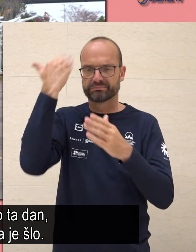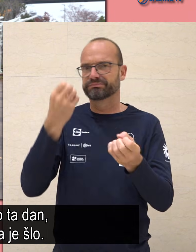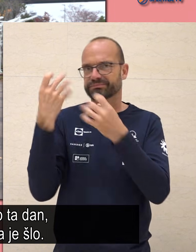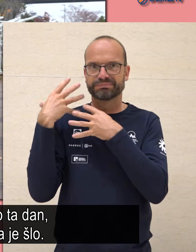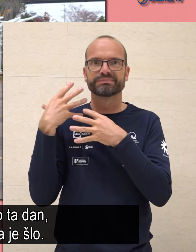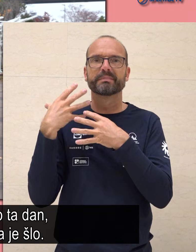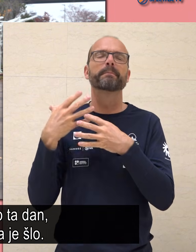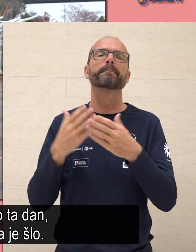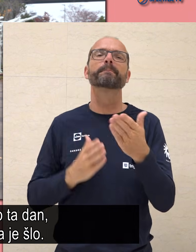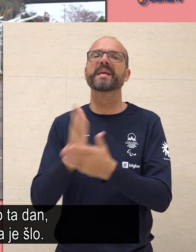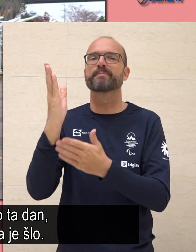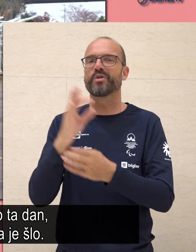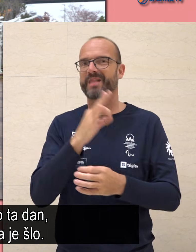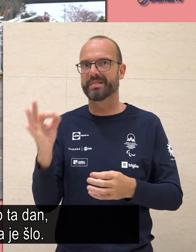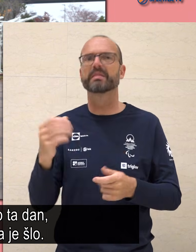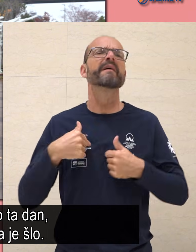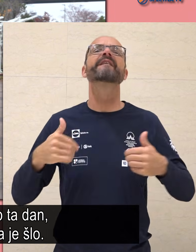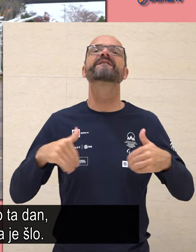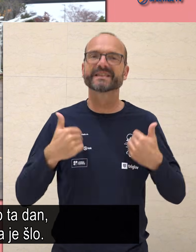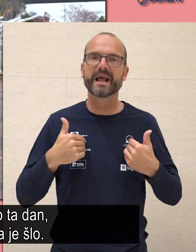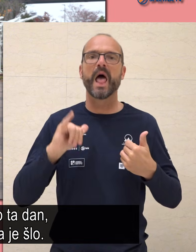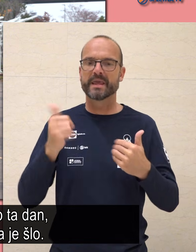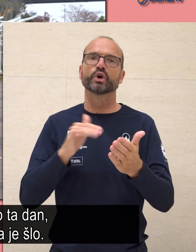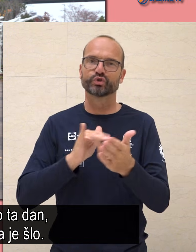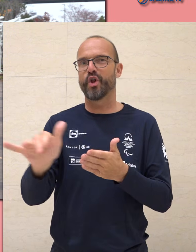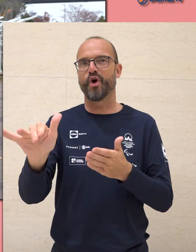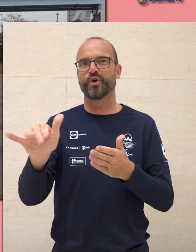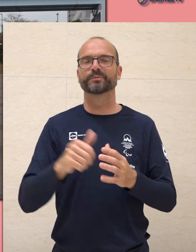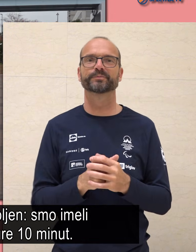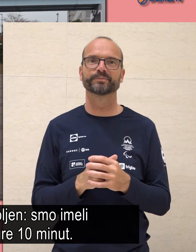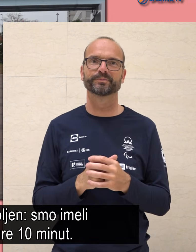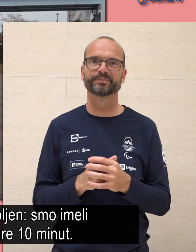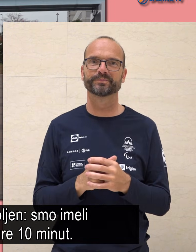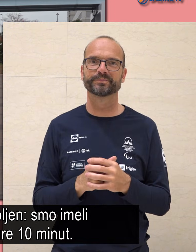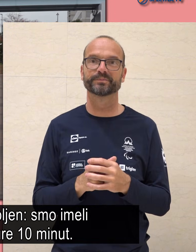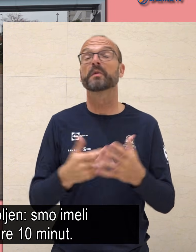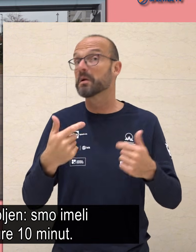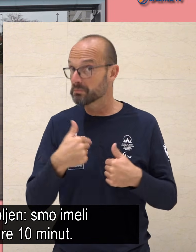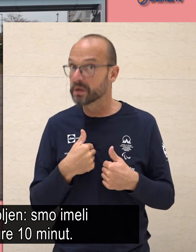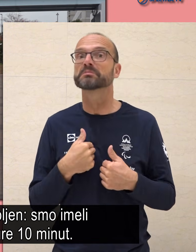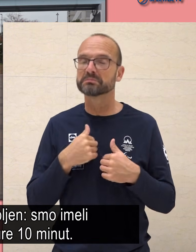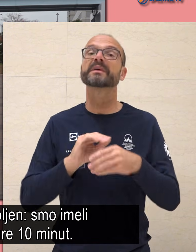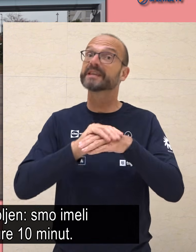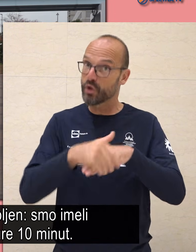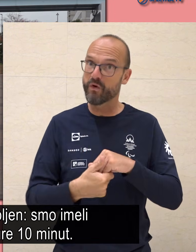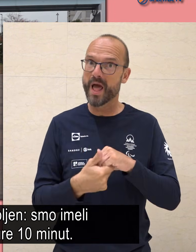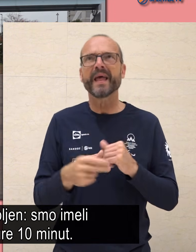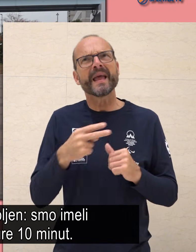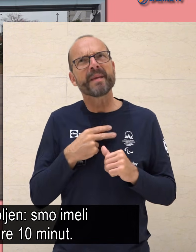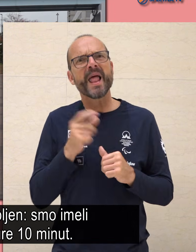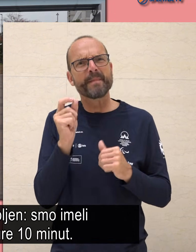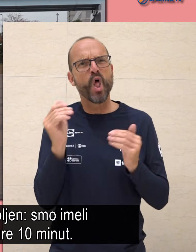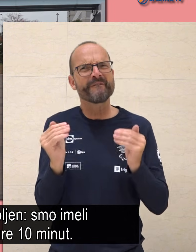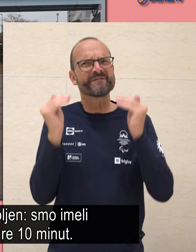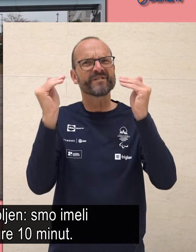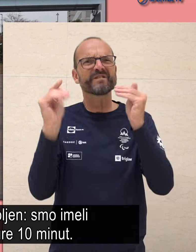šel mimo ta dan, tako da sem vesela, da je šlo. Na koncu koncev sem zadovoljen, smo imeli